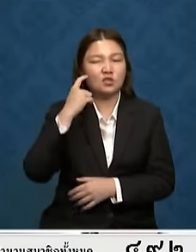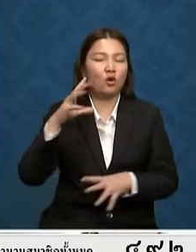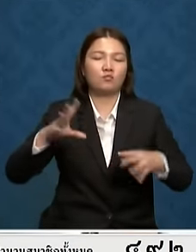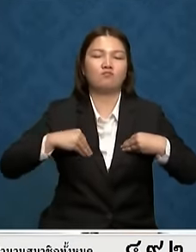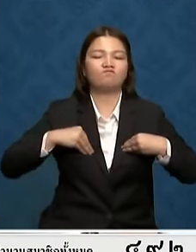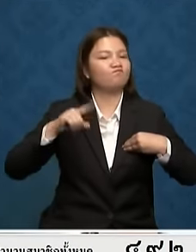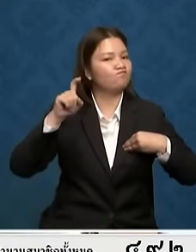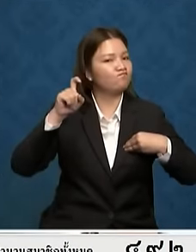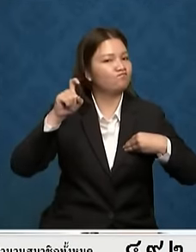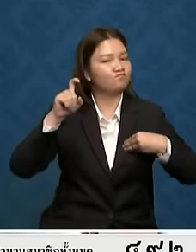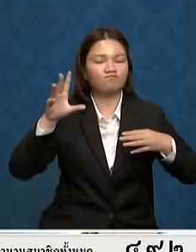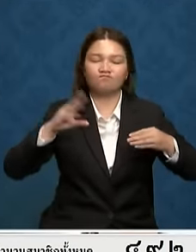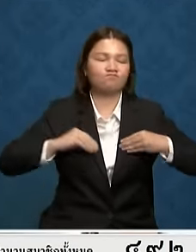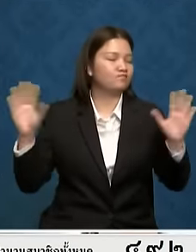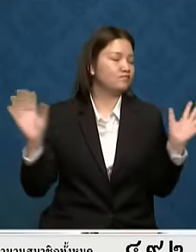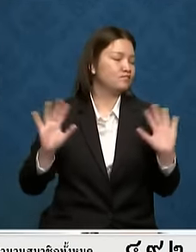ท่าน